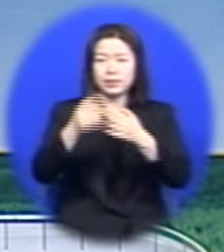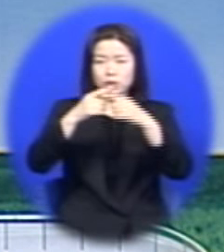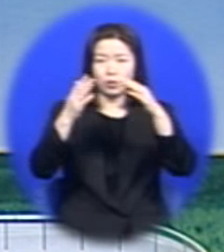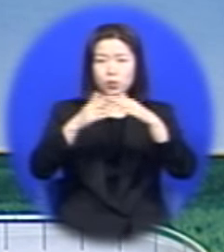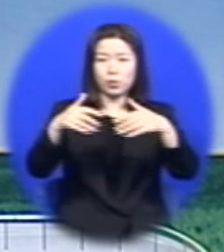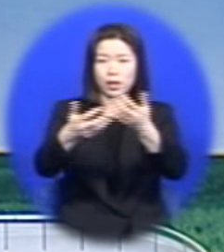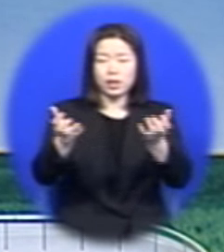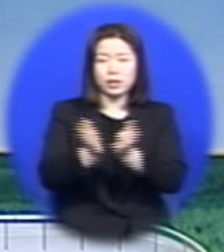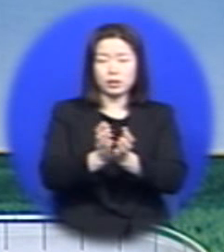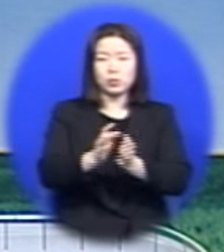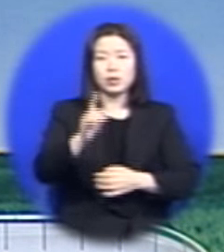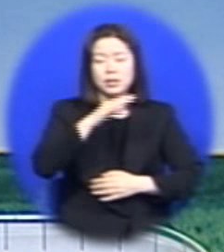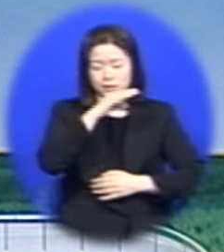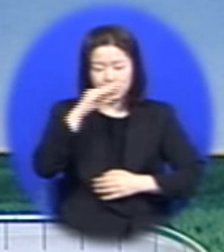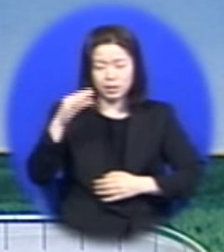해보고 싶어요.